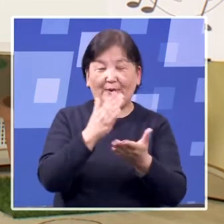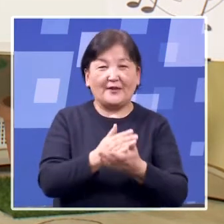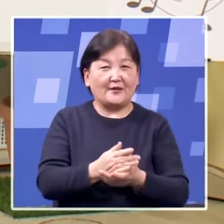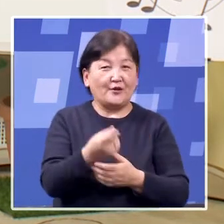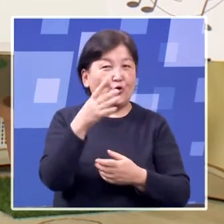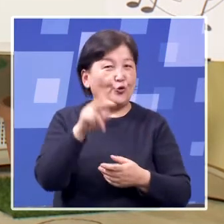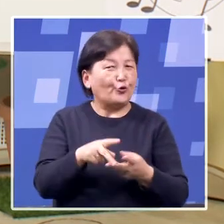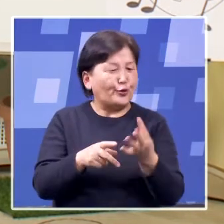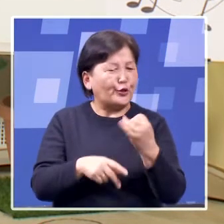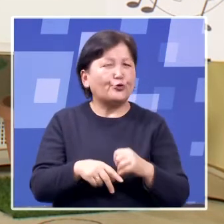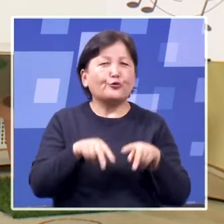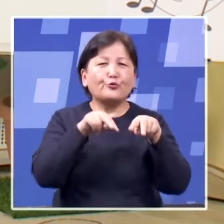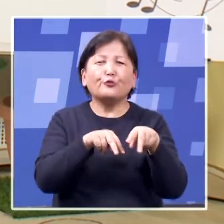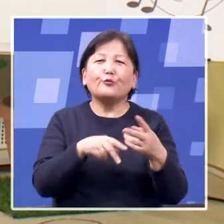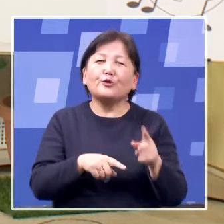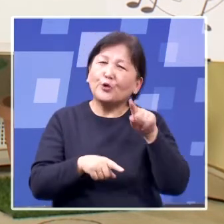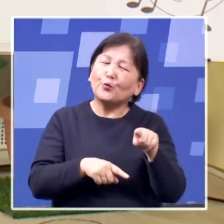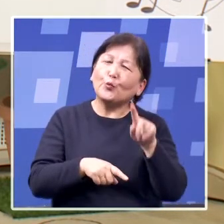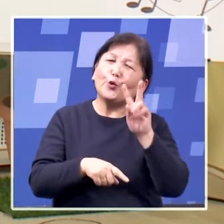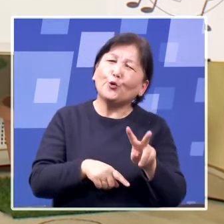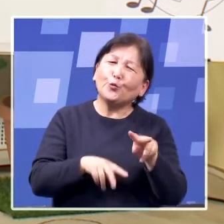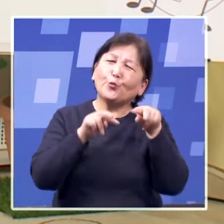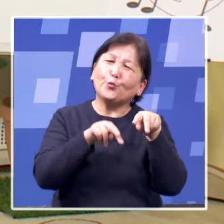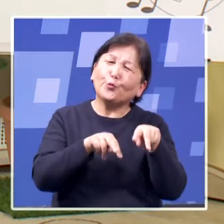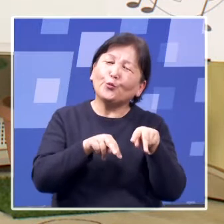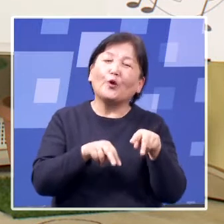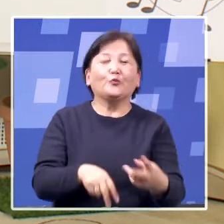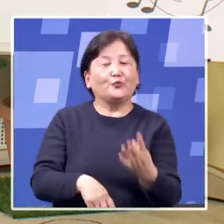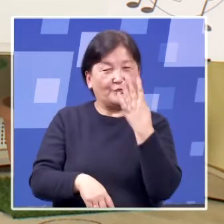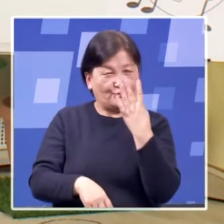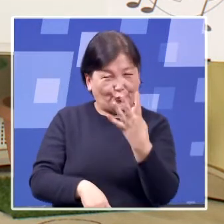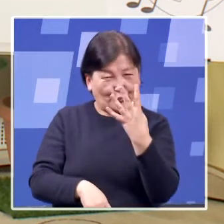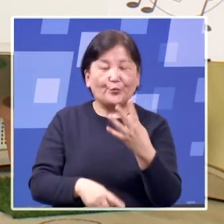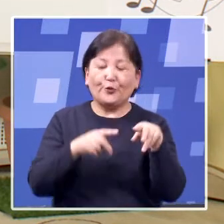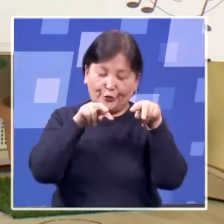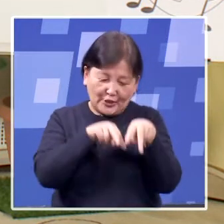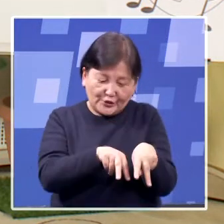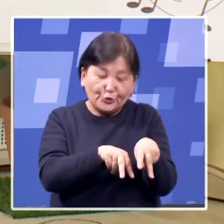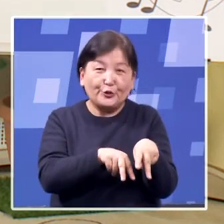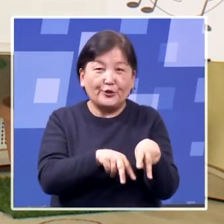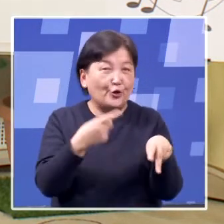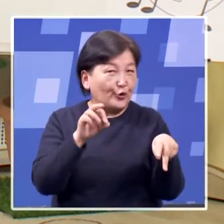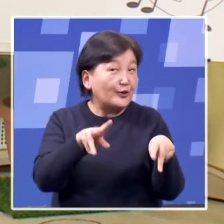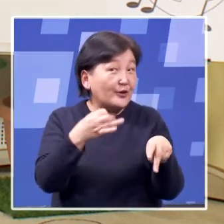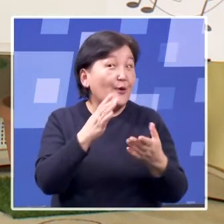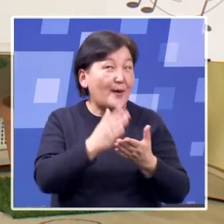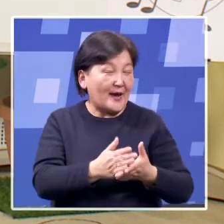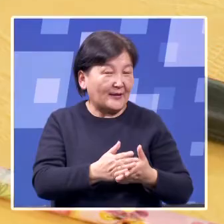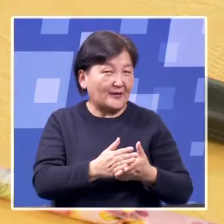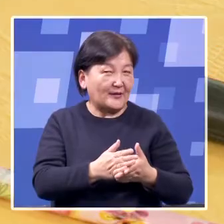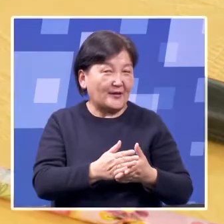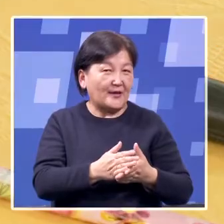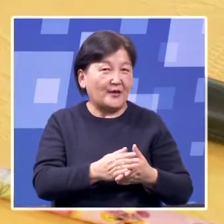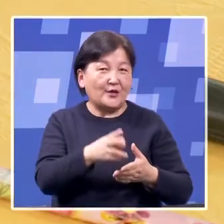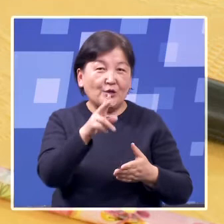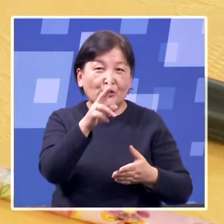нар? Хулган дөрвөн хөлтэй. За хулганыхаа хөлийг зөөвн дугуй төрсээр зурна шүү.